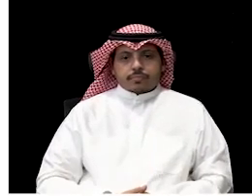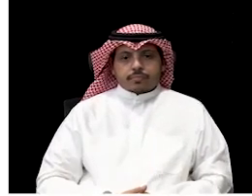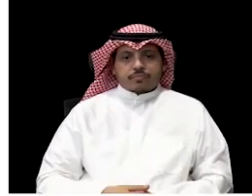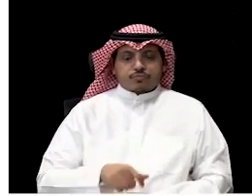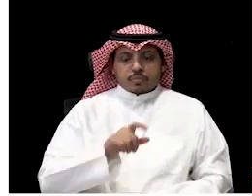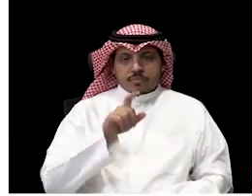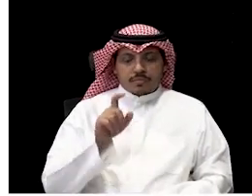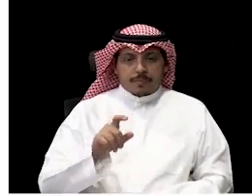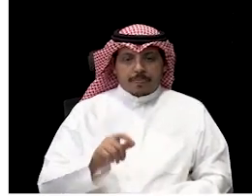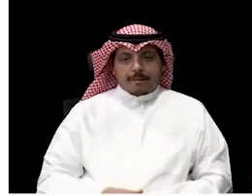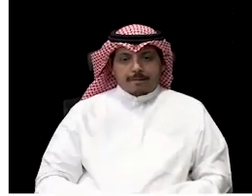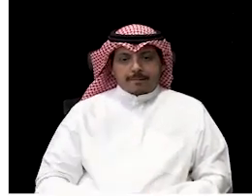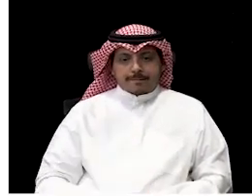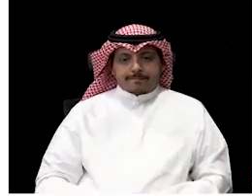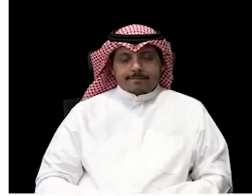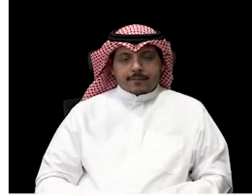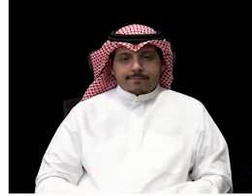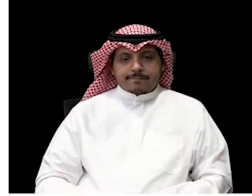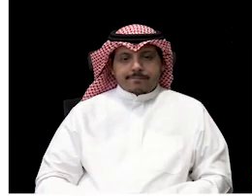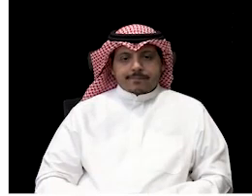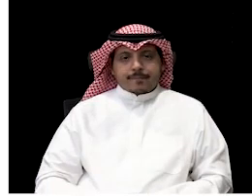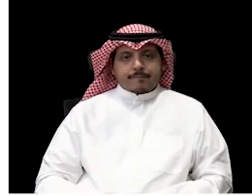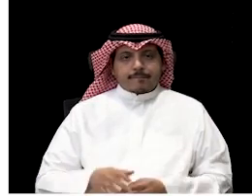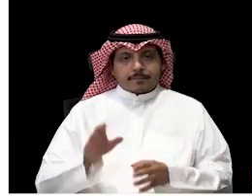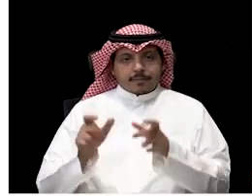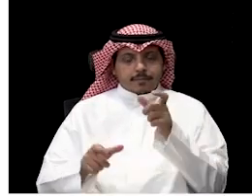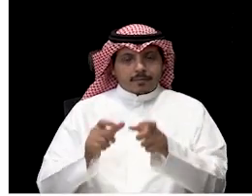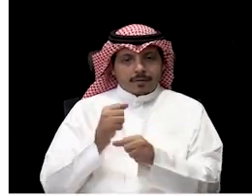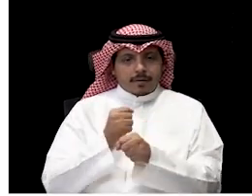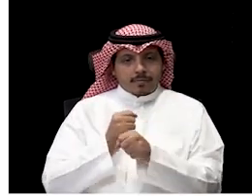نقول ضعف الاستثمارات التي تزيد من فرص العمل،